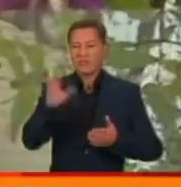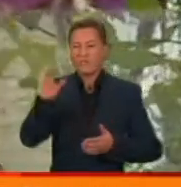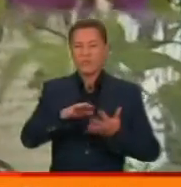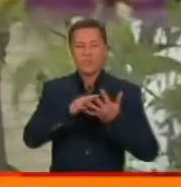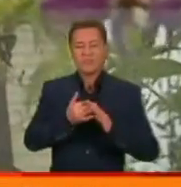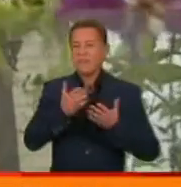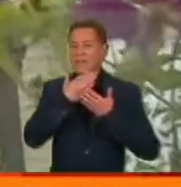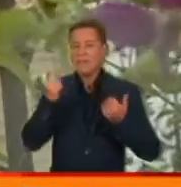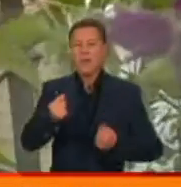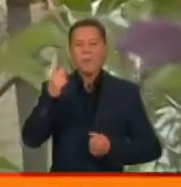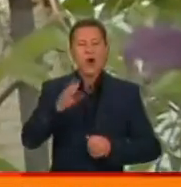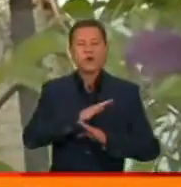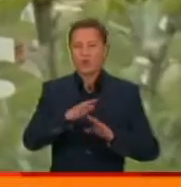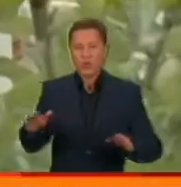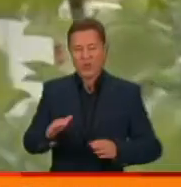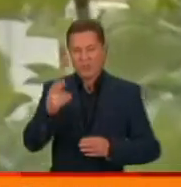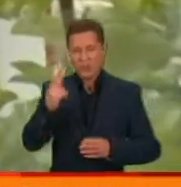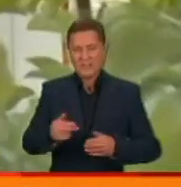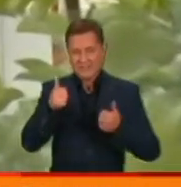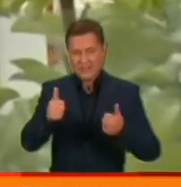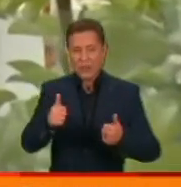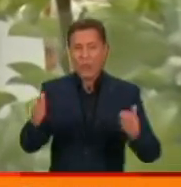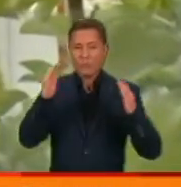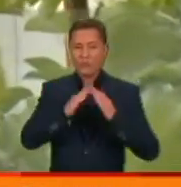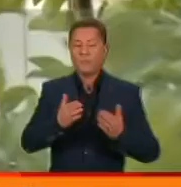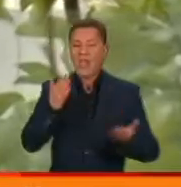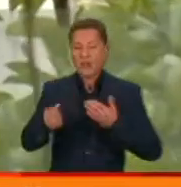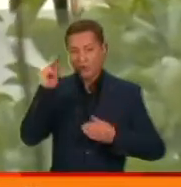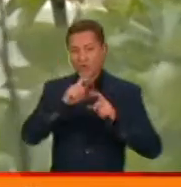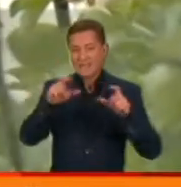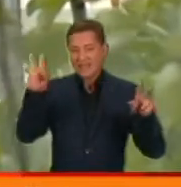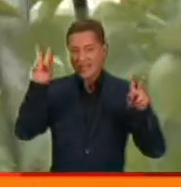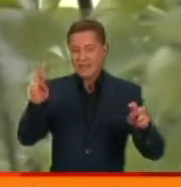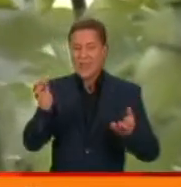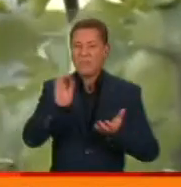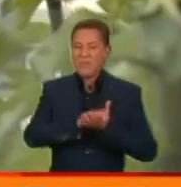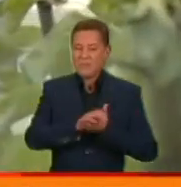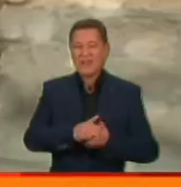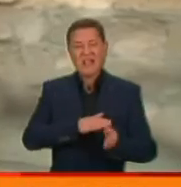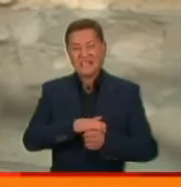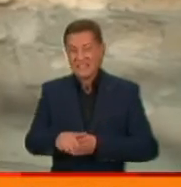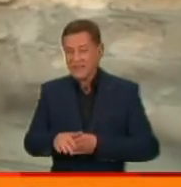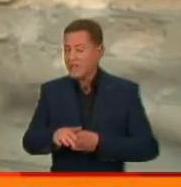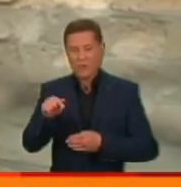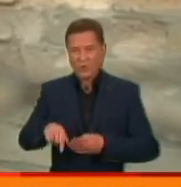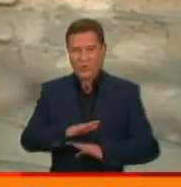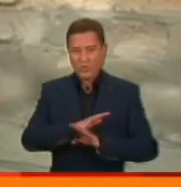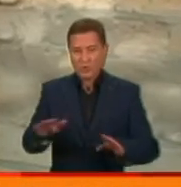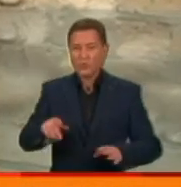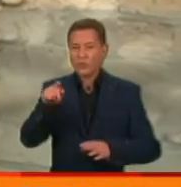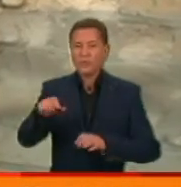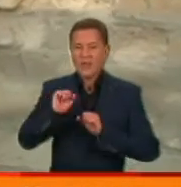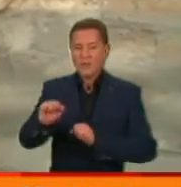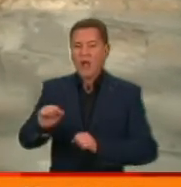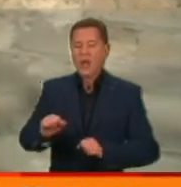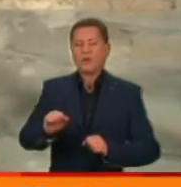нема жодного цілого будинку. Якщо шкільне перемир'я десь і діє, то, напевне, не в них, кажуть військові, що тримають тут оборону. Між